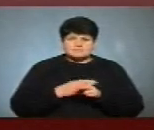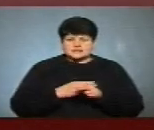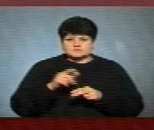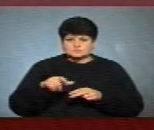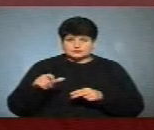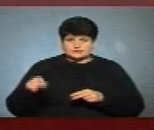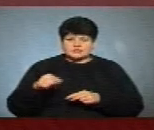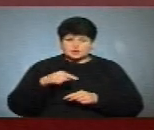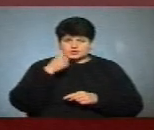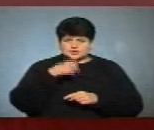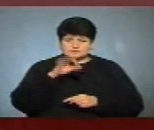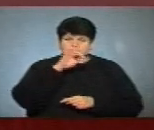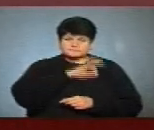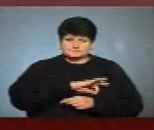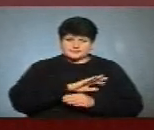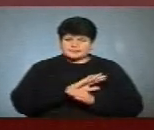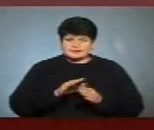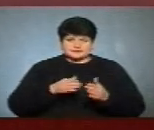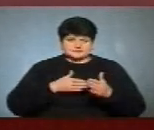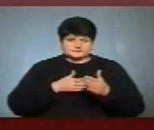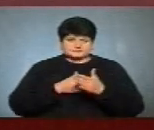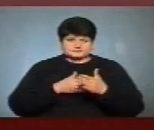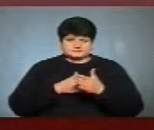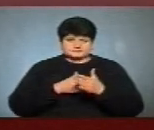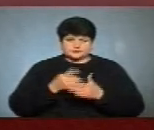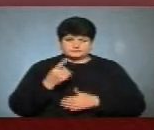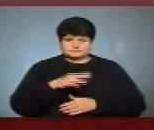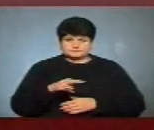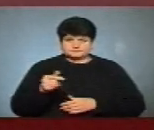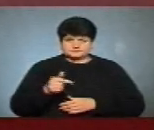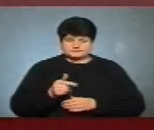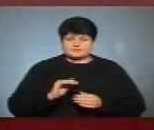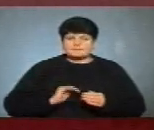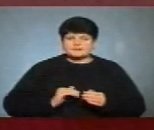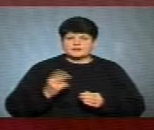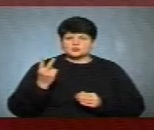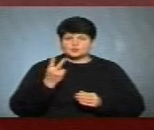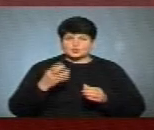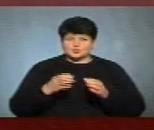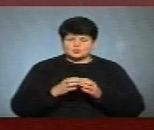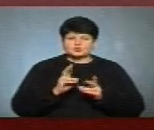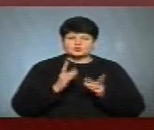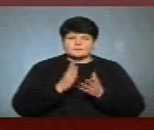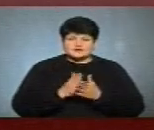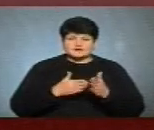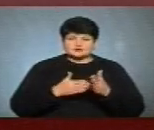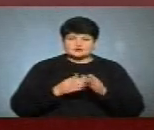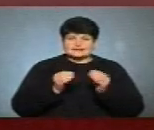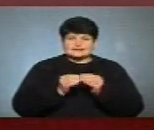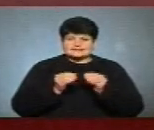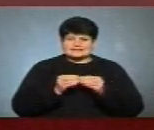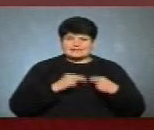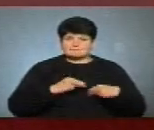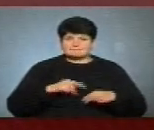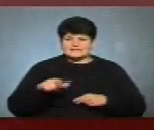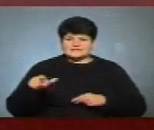осіб. Його річний обсяг доходу не повинен перевищувати 1 000 000 гривень. Підприємці другої групи – це ті, що мають не більше 10 найманих